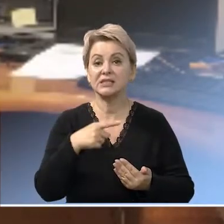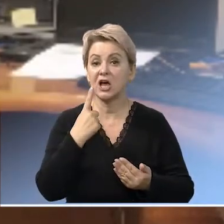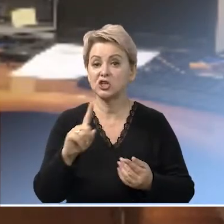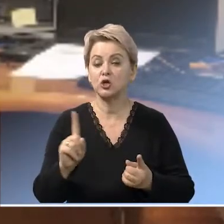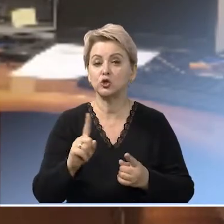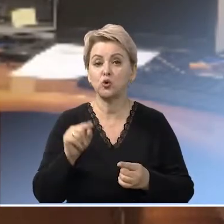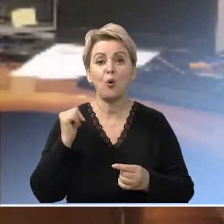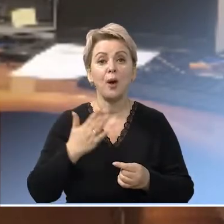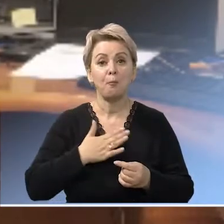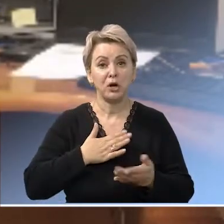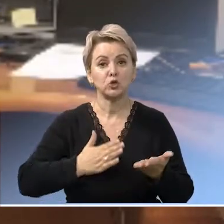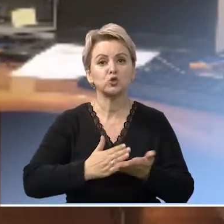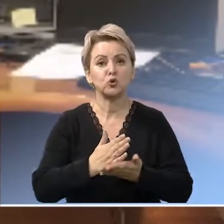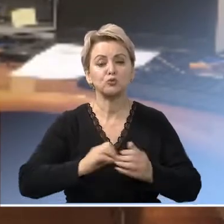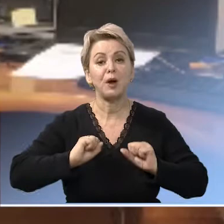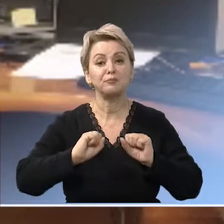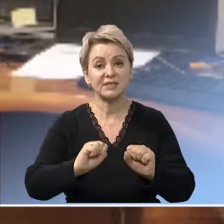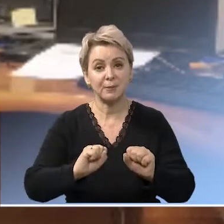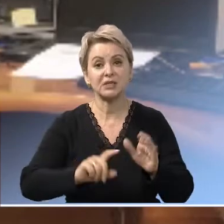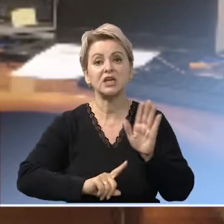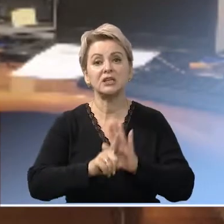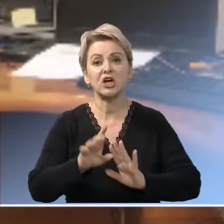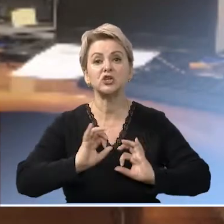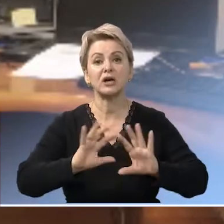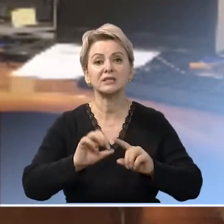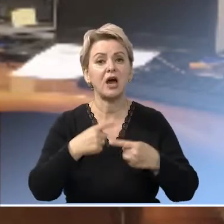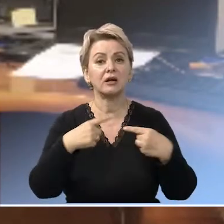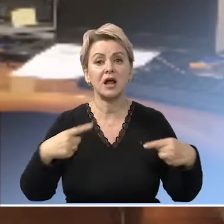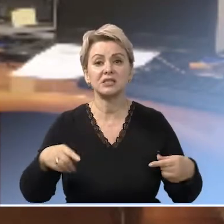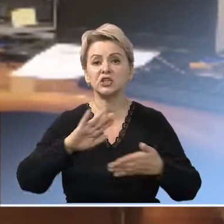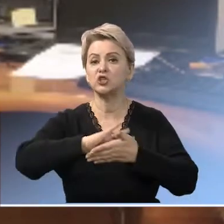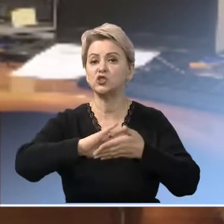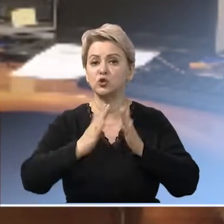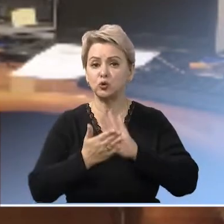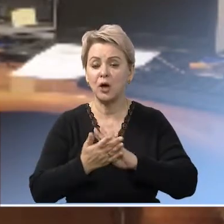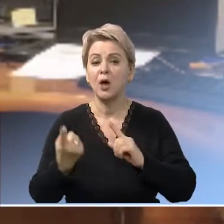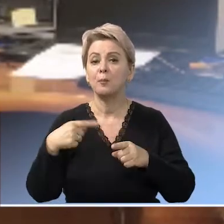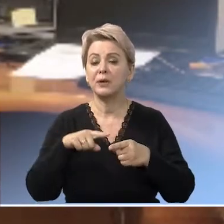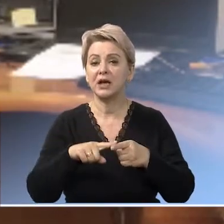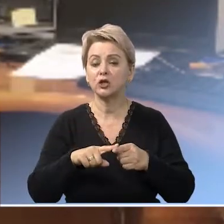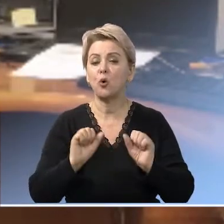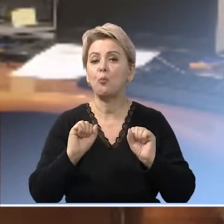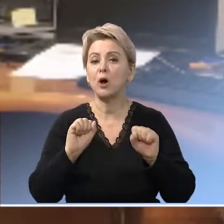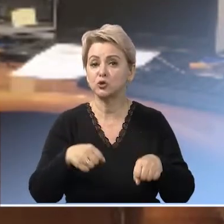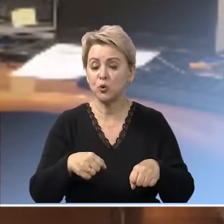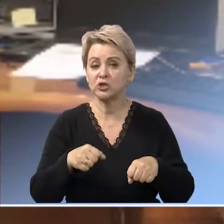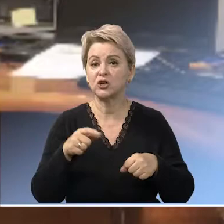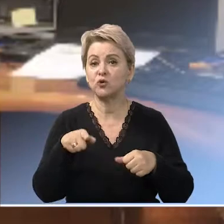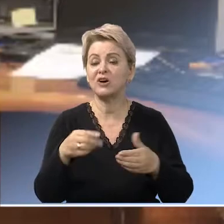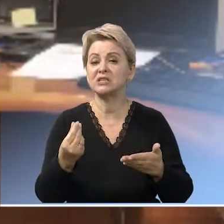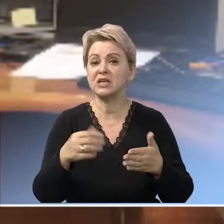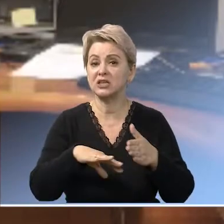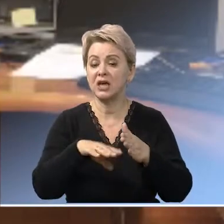и представились службой безопасности и начали рассказывать различные ситуации, при которых возможно